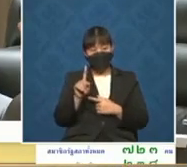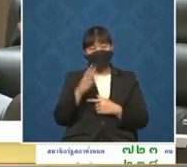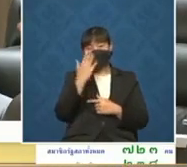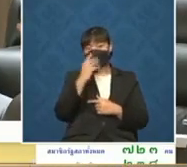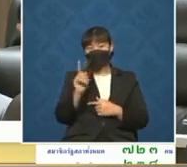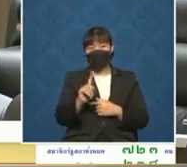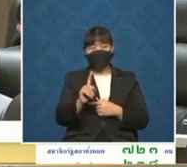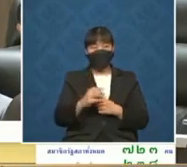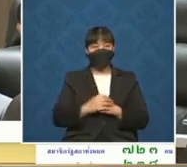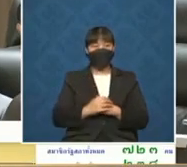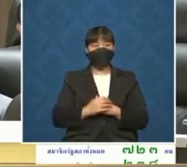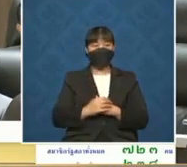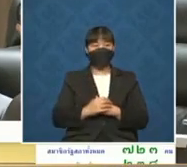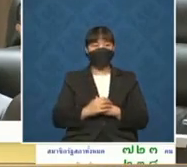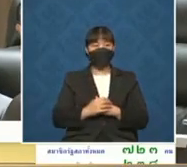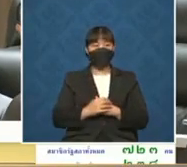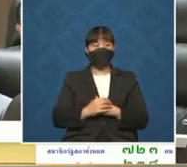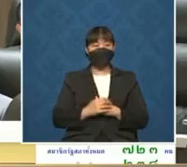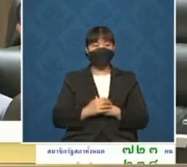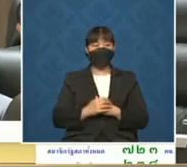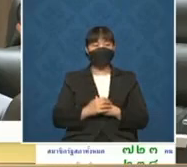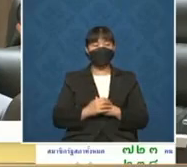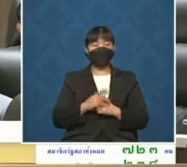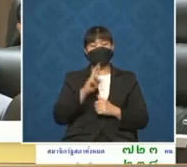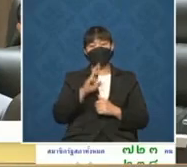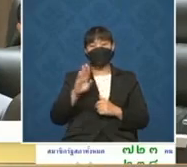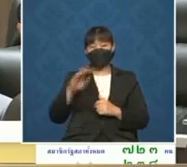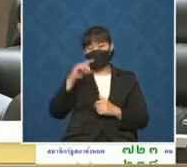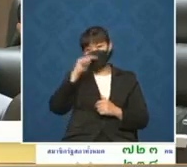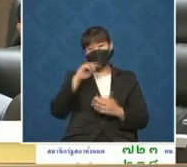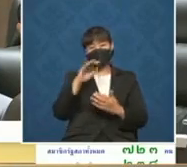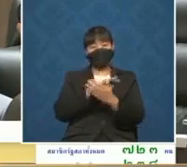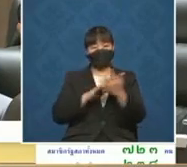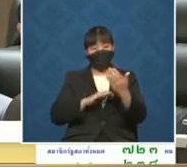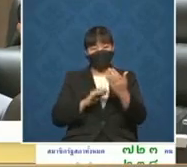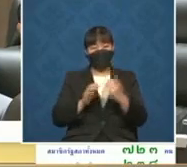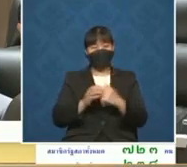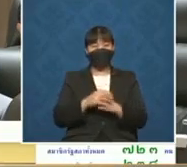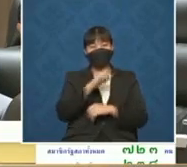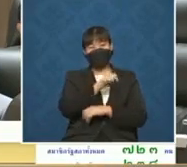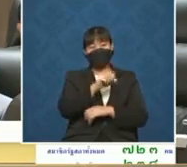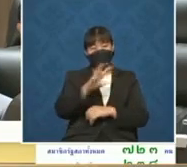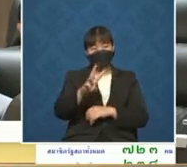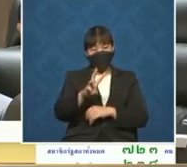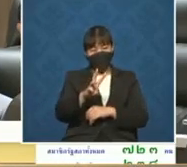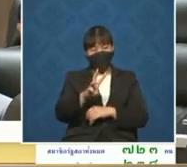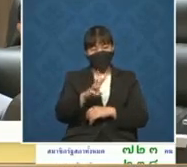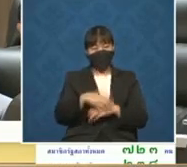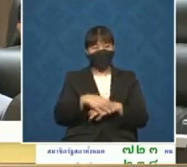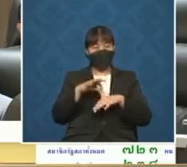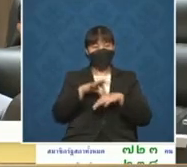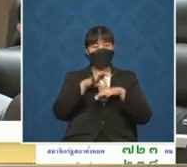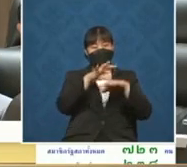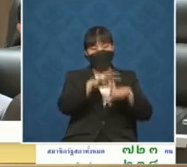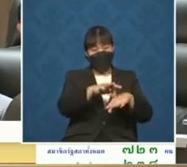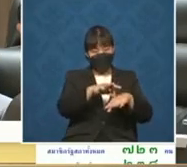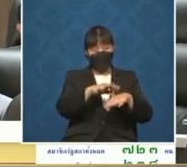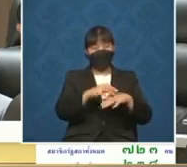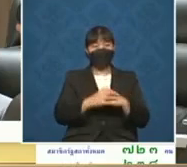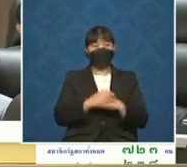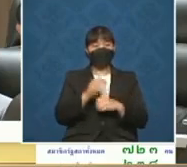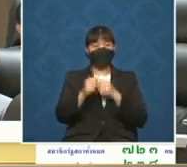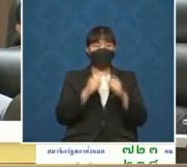คือความเท็จนะฮะแล้วเป็นการพูดโดยที่ศาลท่านไม่มีโอกาสชี้แจงอันนี้ขออนุญาตนะฮ ะ ศาลยุติธ